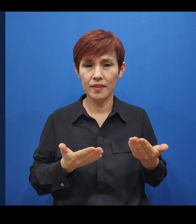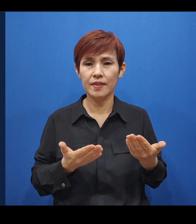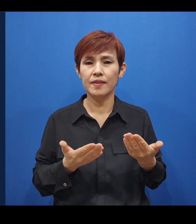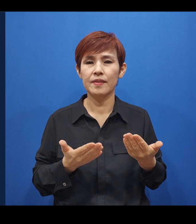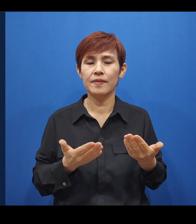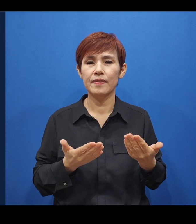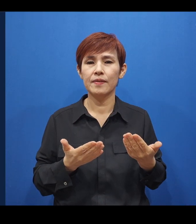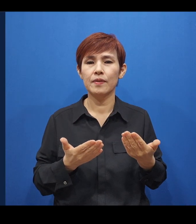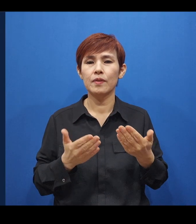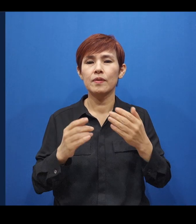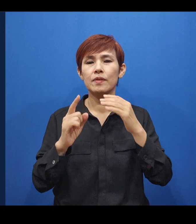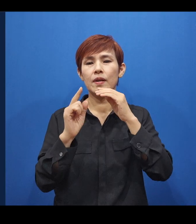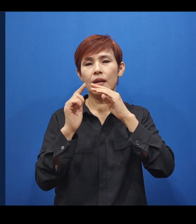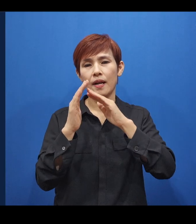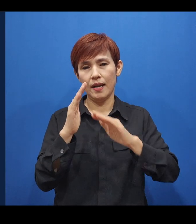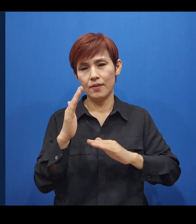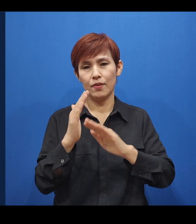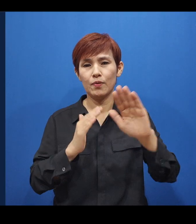되게 하옵소서.